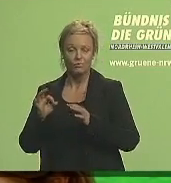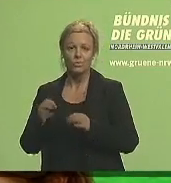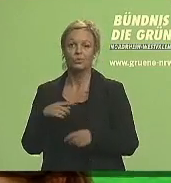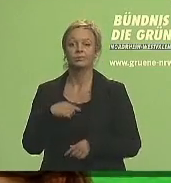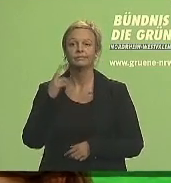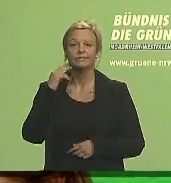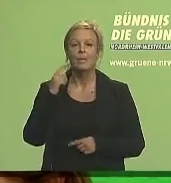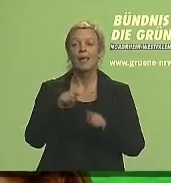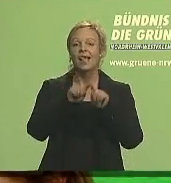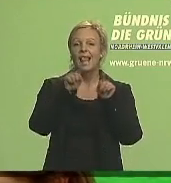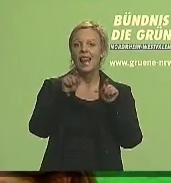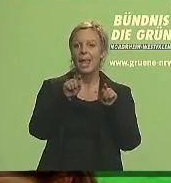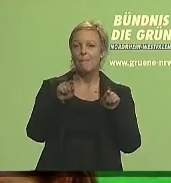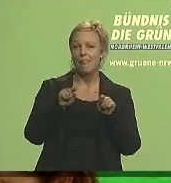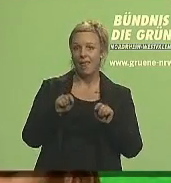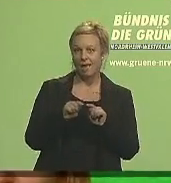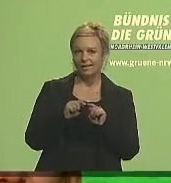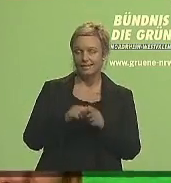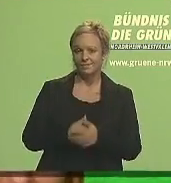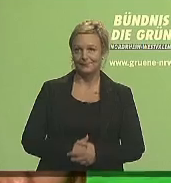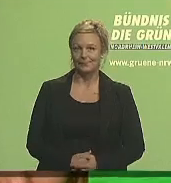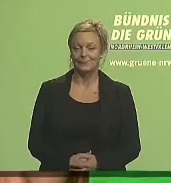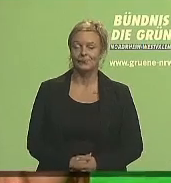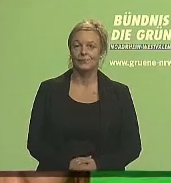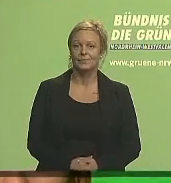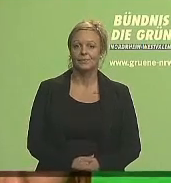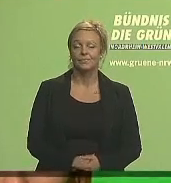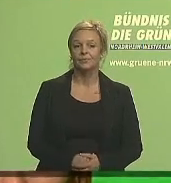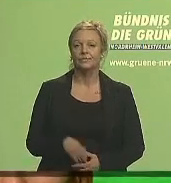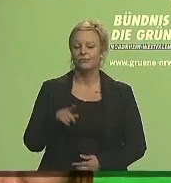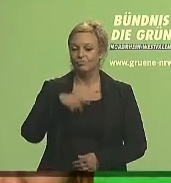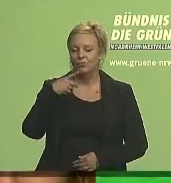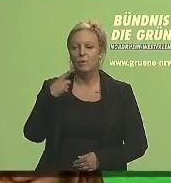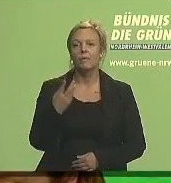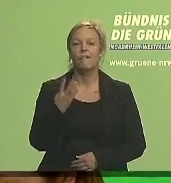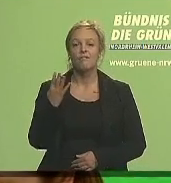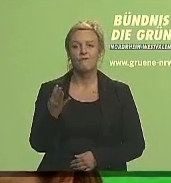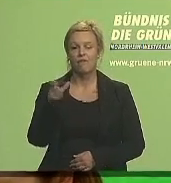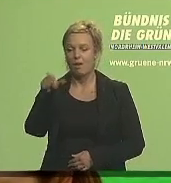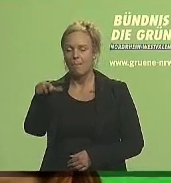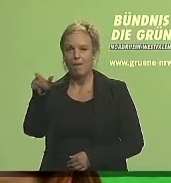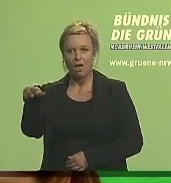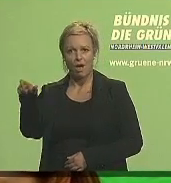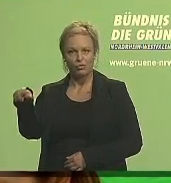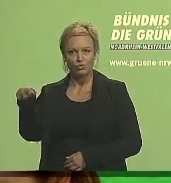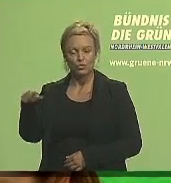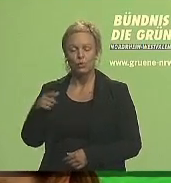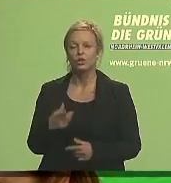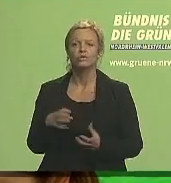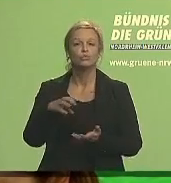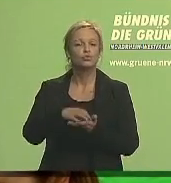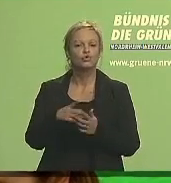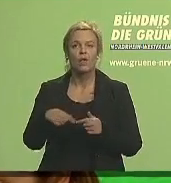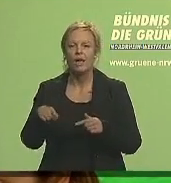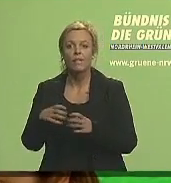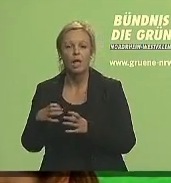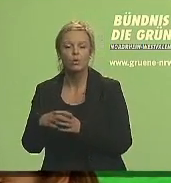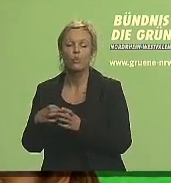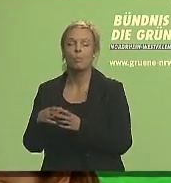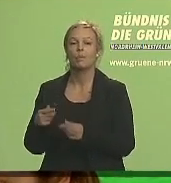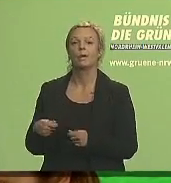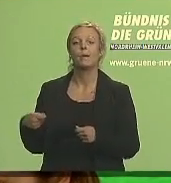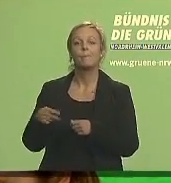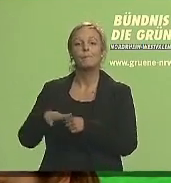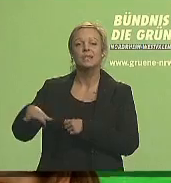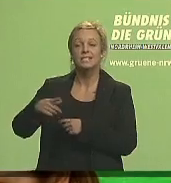Kleeblatt, also dass sich regelmäßig vier Leute aus Stadtteilgruppe, Bezirksvertretung, Kreisverband und das